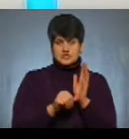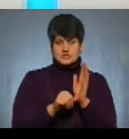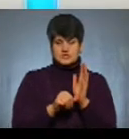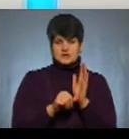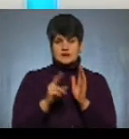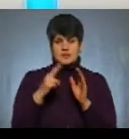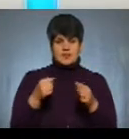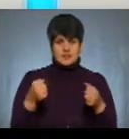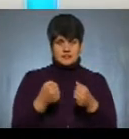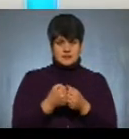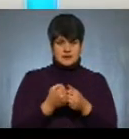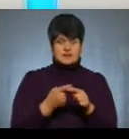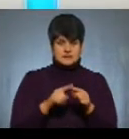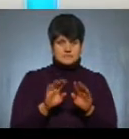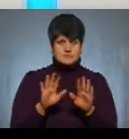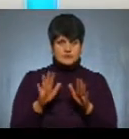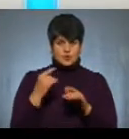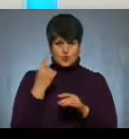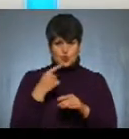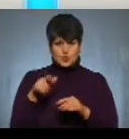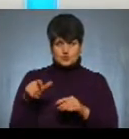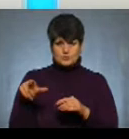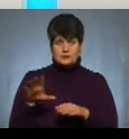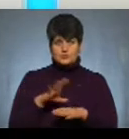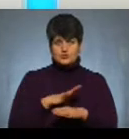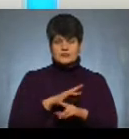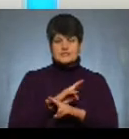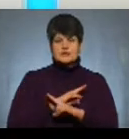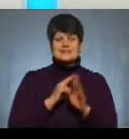76 дорожньо-транспортних ДТП з такими особами, де було загинуто